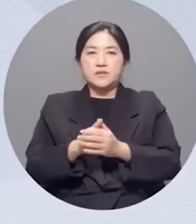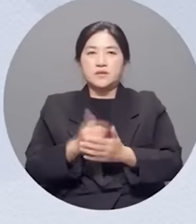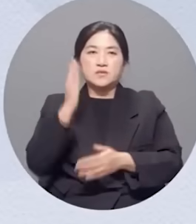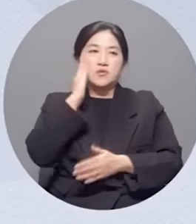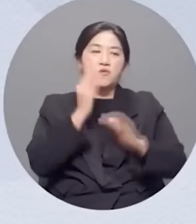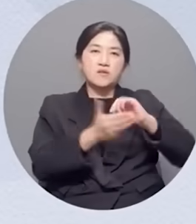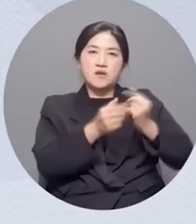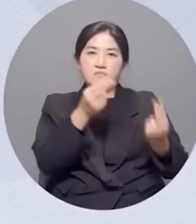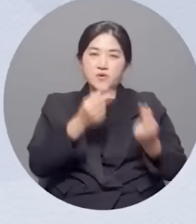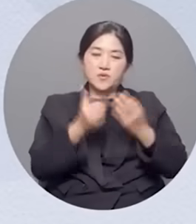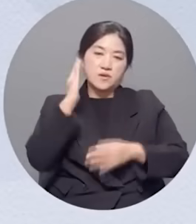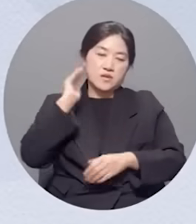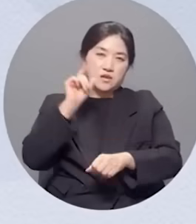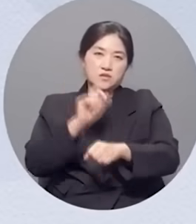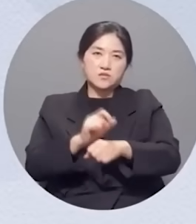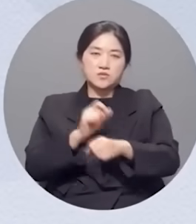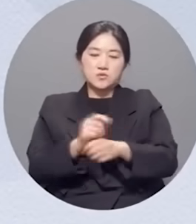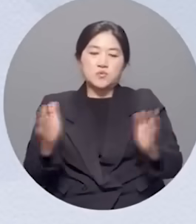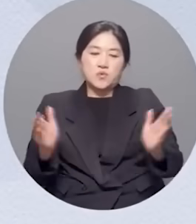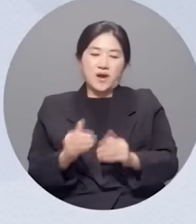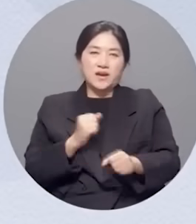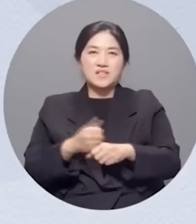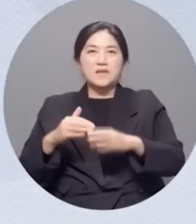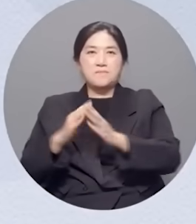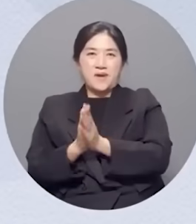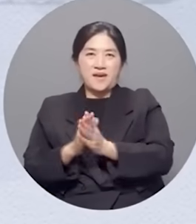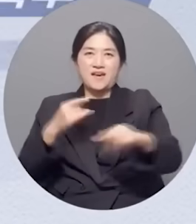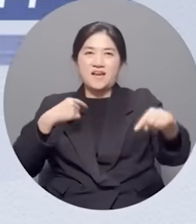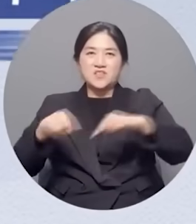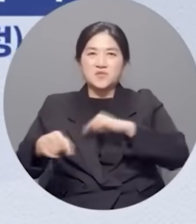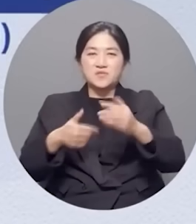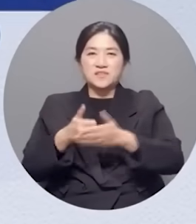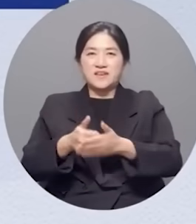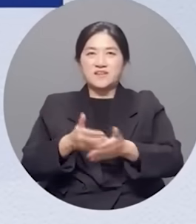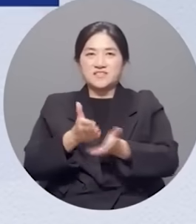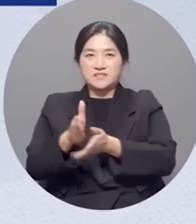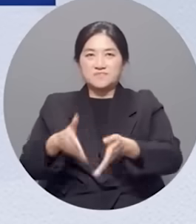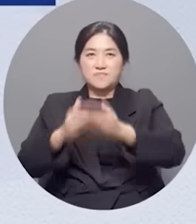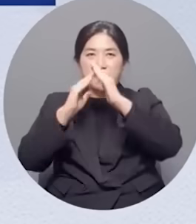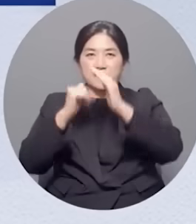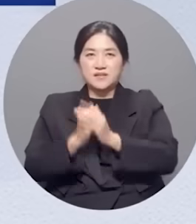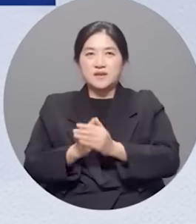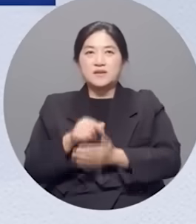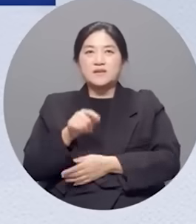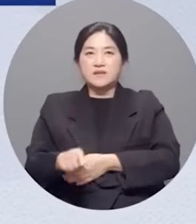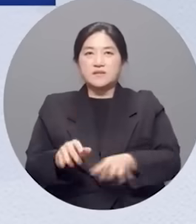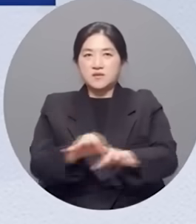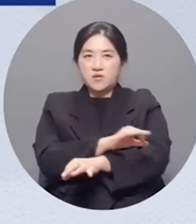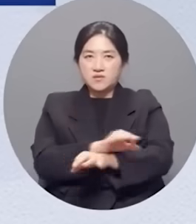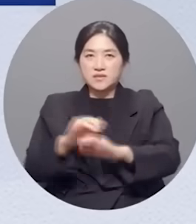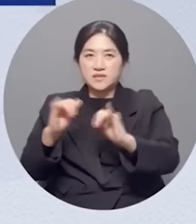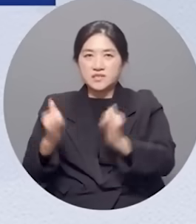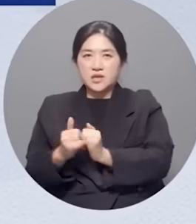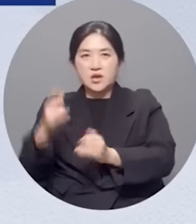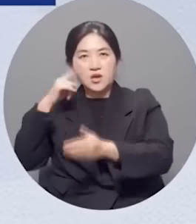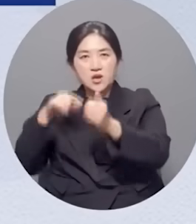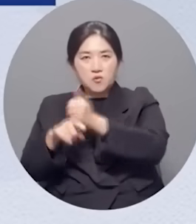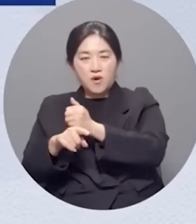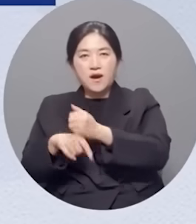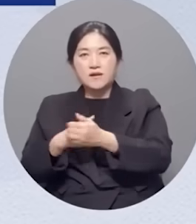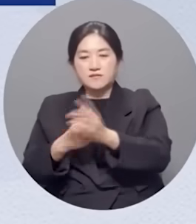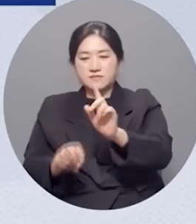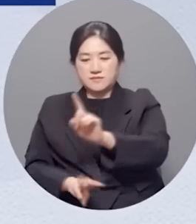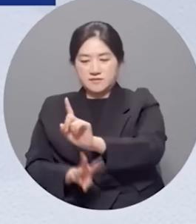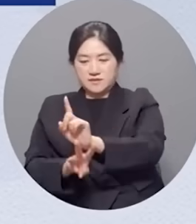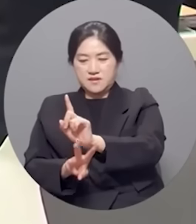청와대보다 대통령실을 줄이겠다며 폐지했던 정책실을 복원했는데 정책실은 경제, 사회, 과학 수석을 밑에